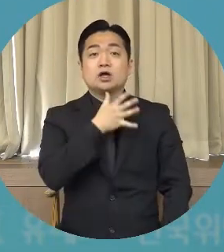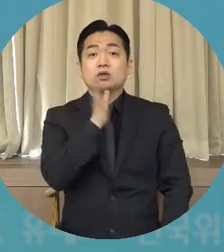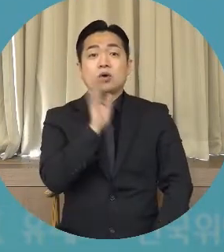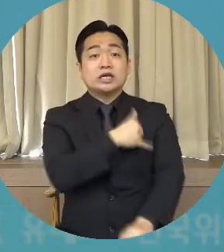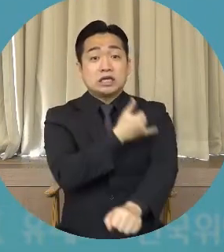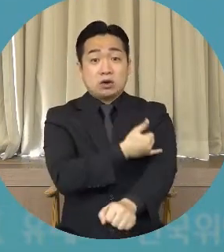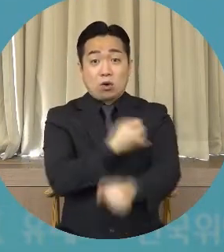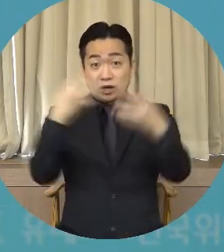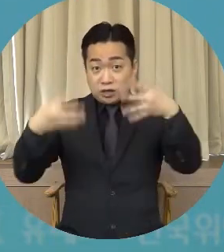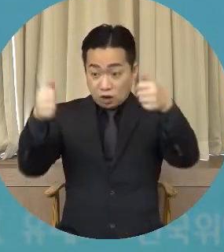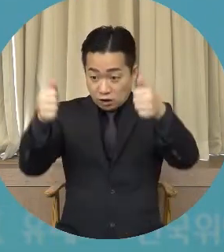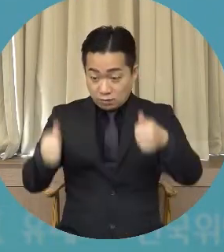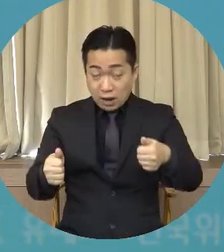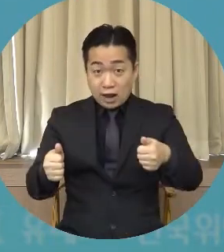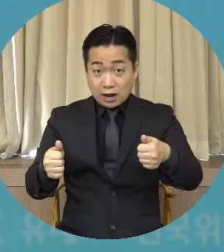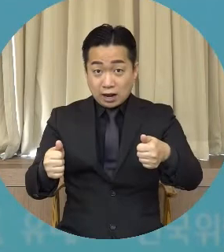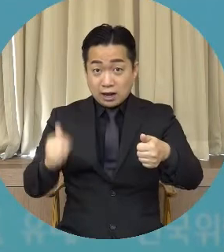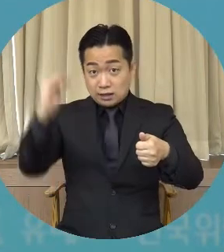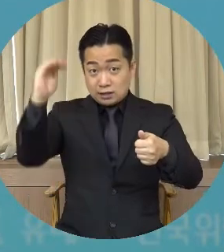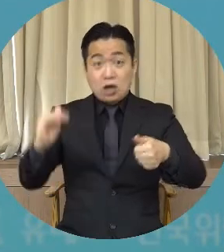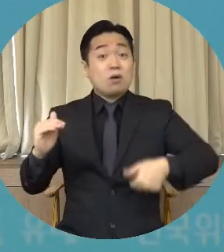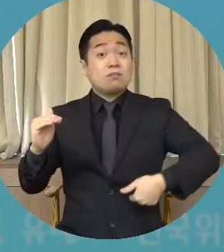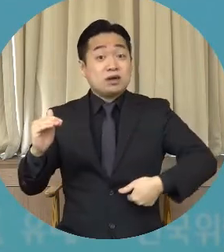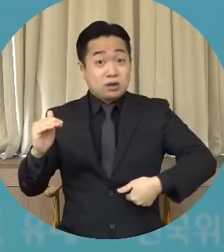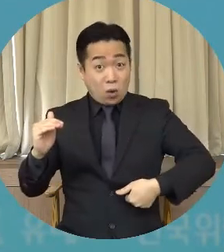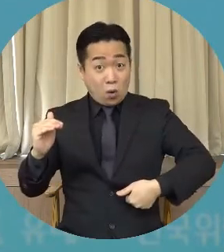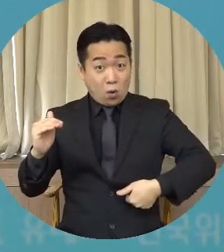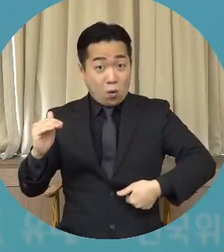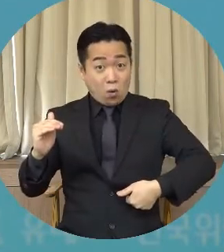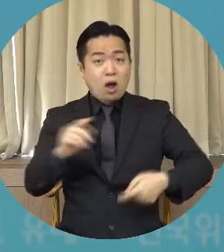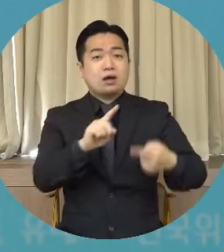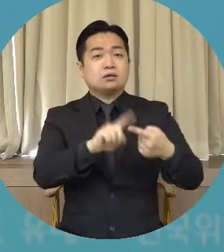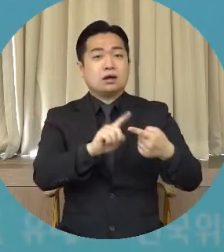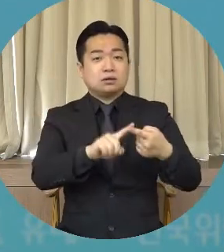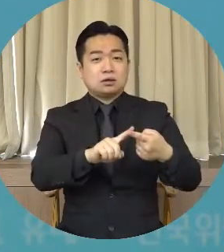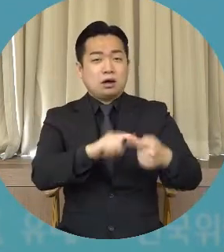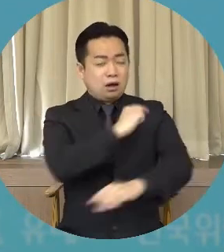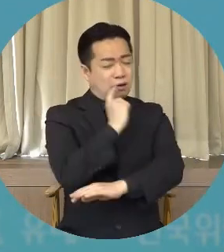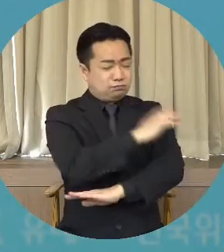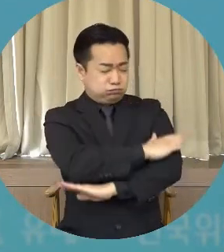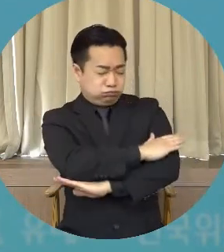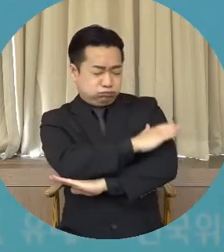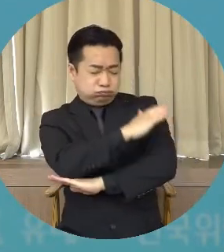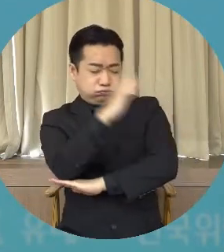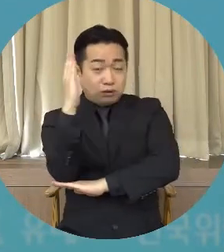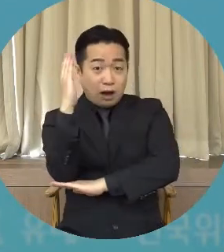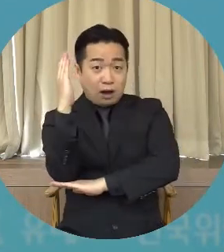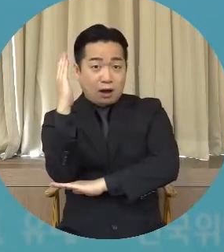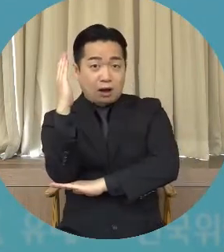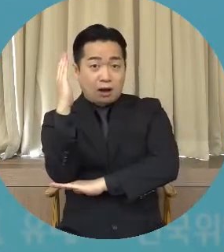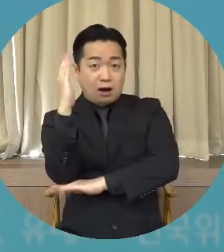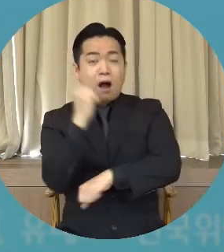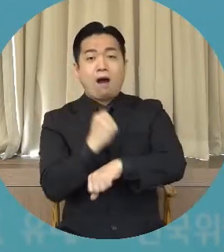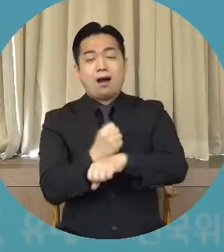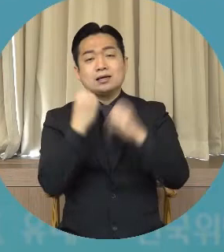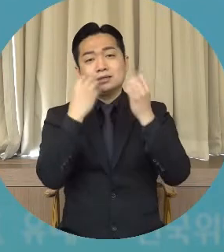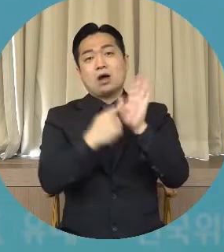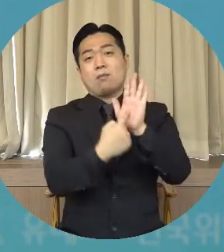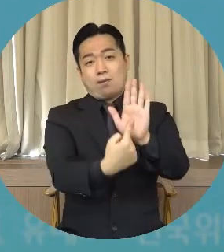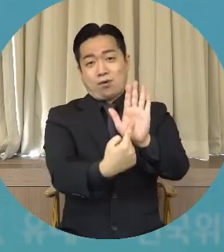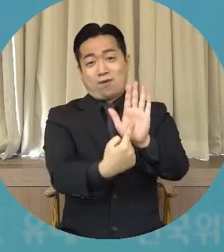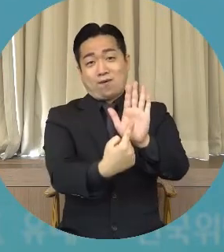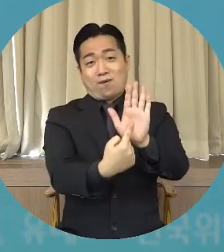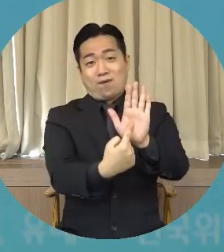노인인권협약에 들어가야 할 그 내용까지를 쭉 다 훑어주시면서 새롭게 오늘 발표를